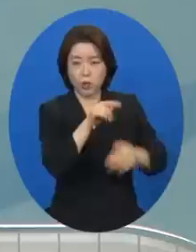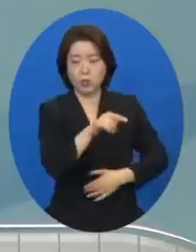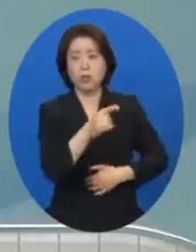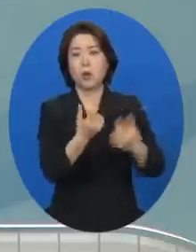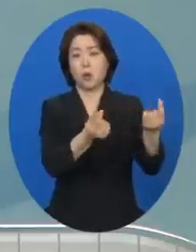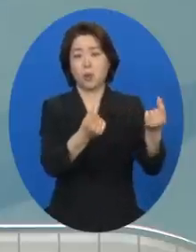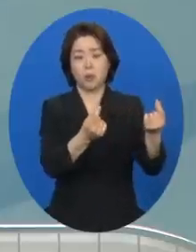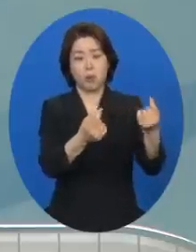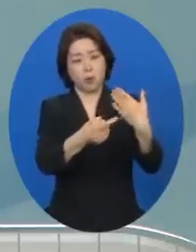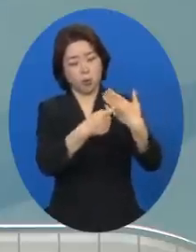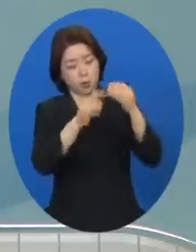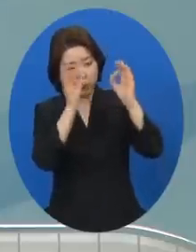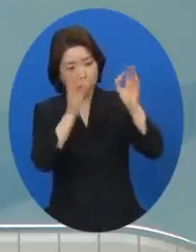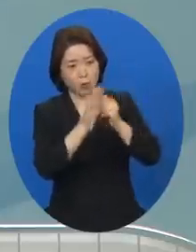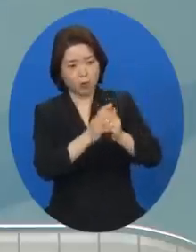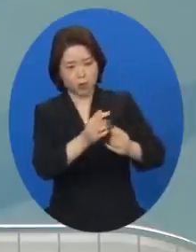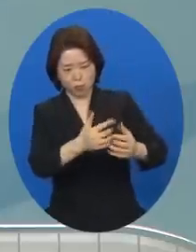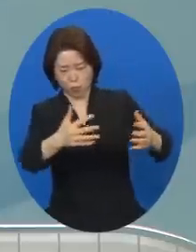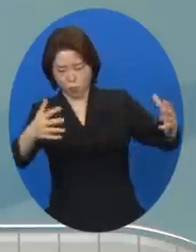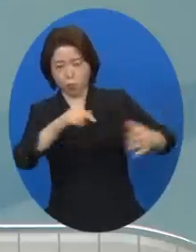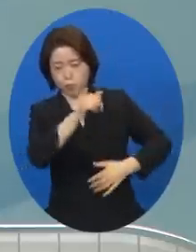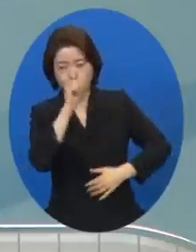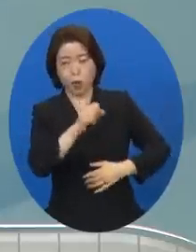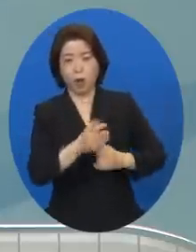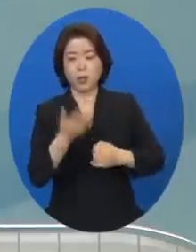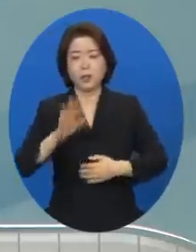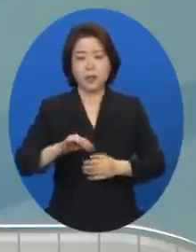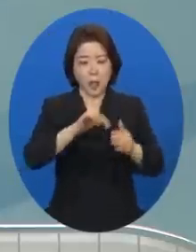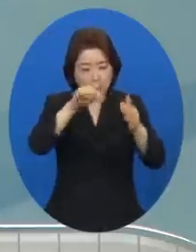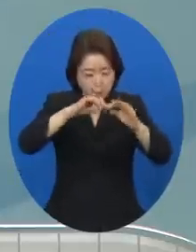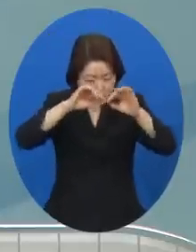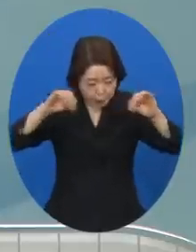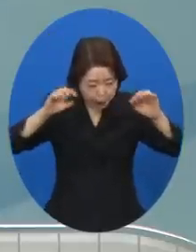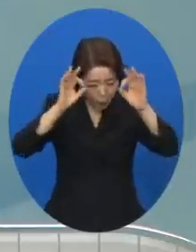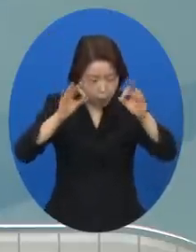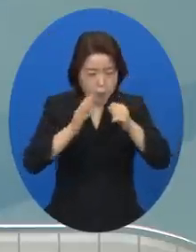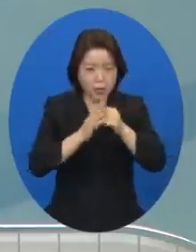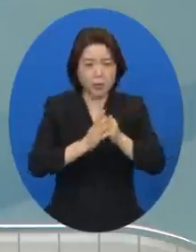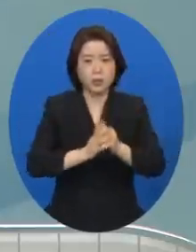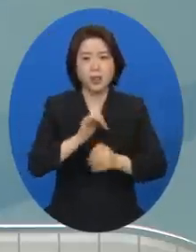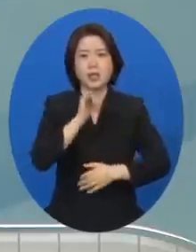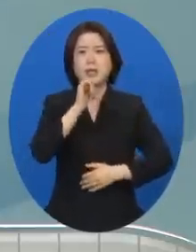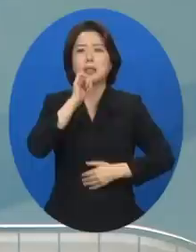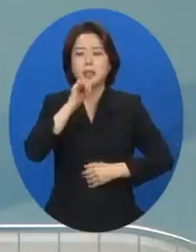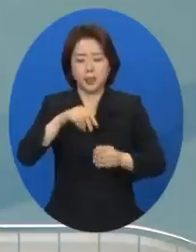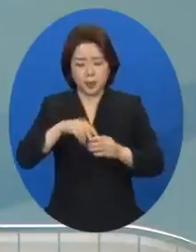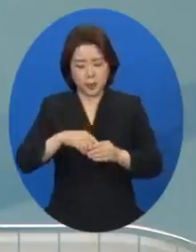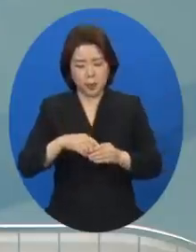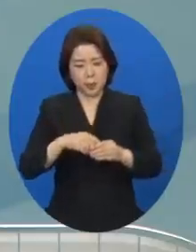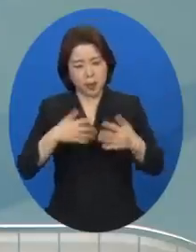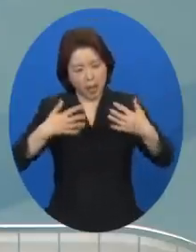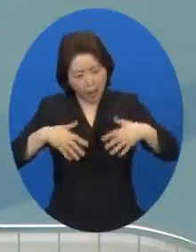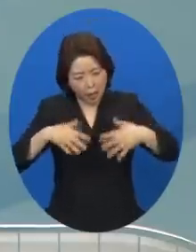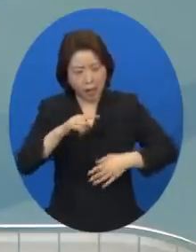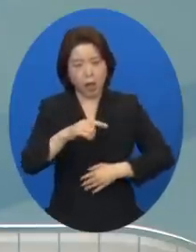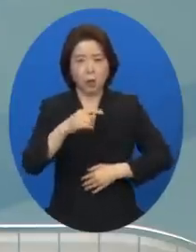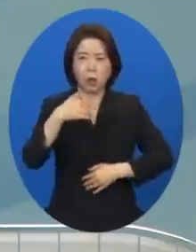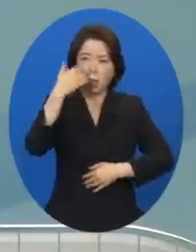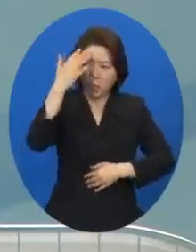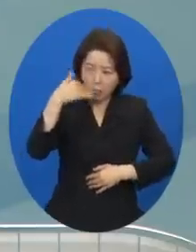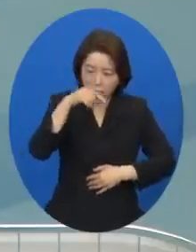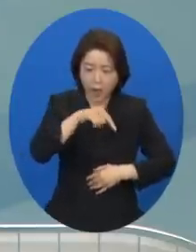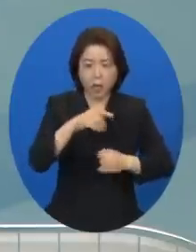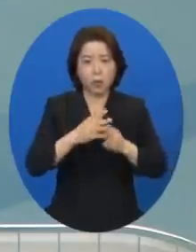아주 가난하고 0 개입하고 그리고 가련하고 눈멀고 벌거벗은 없다는것 그